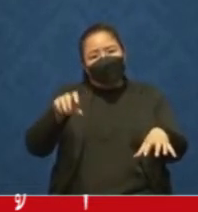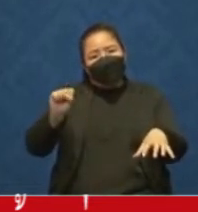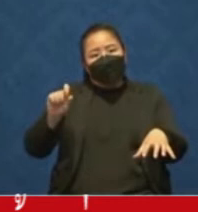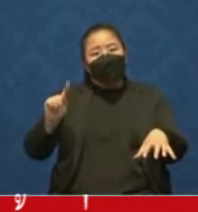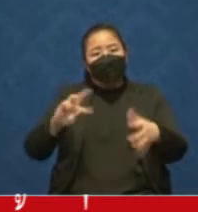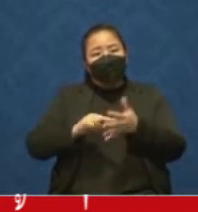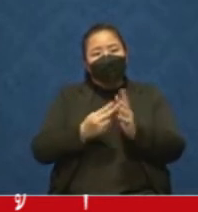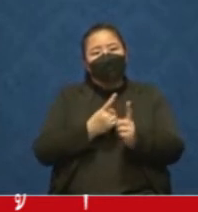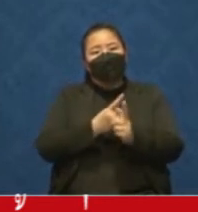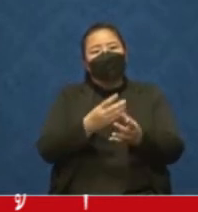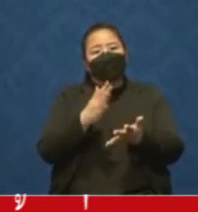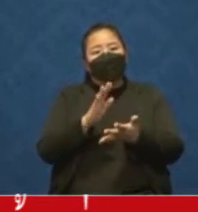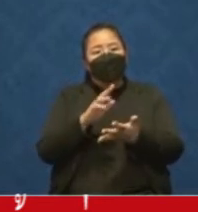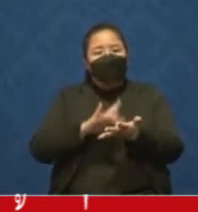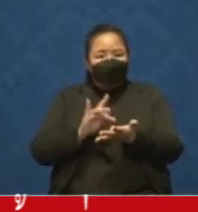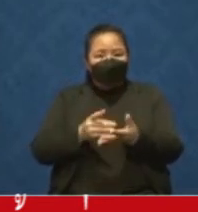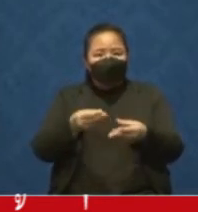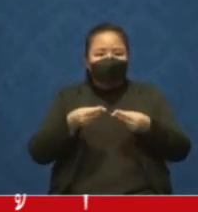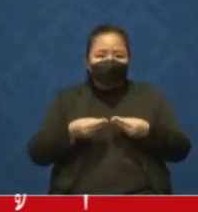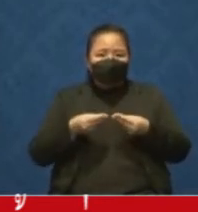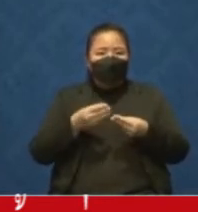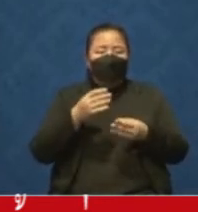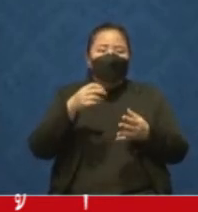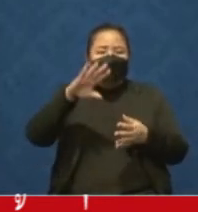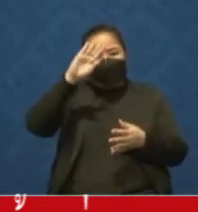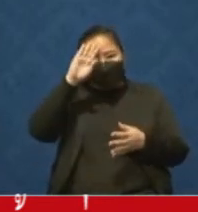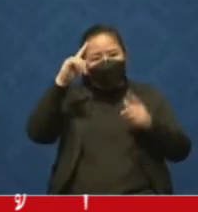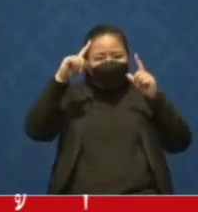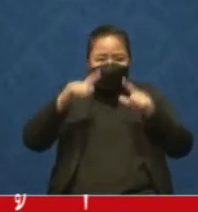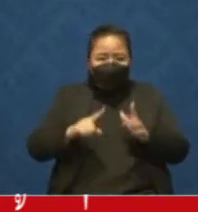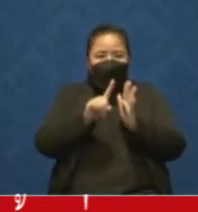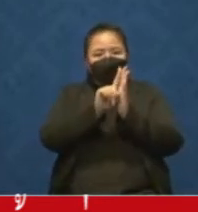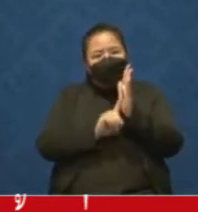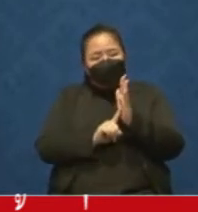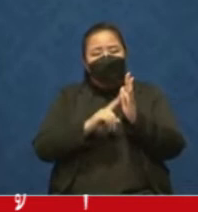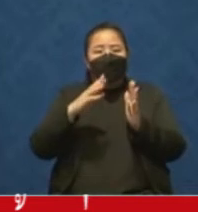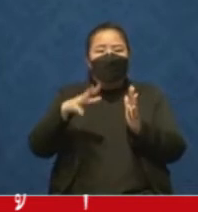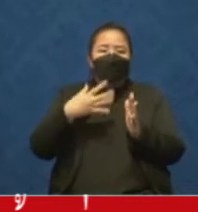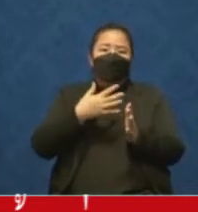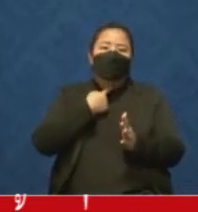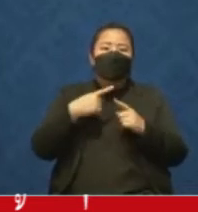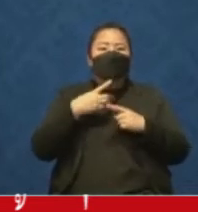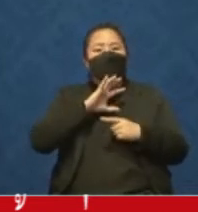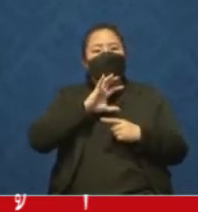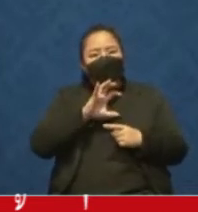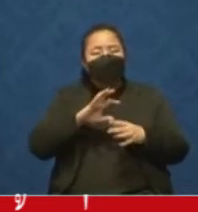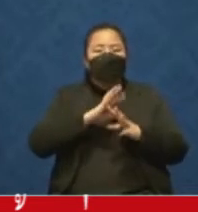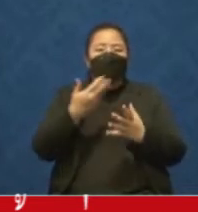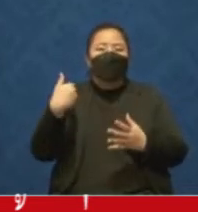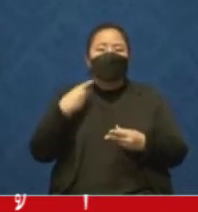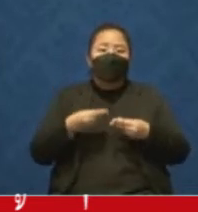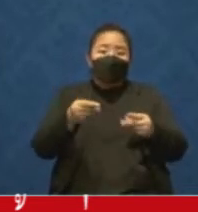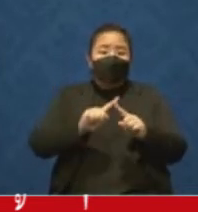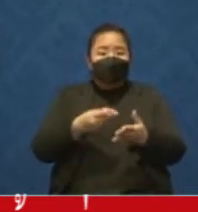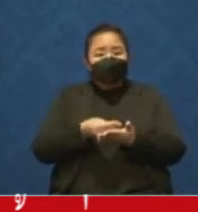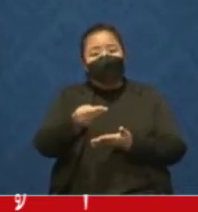ารเป็ไข้ก็ให้ยาลดไข้มียาแ้แพ้ ยาแก้ไอคับฟ้าทลายจนบางทีก็ได้บางทีก็ให้ไปซ